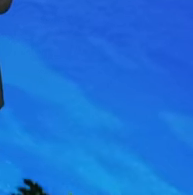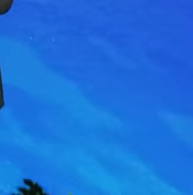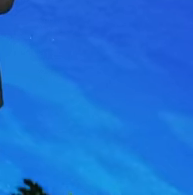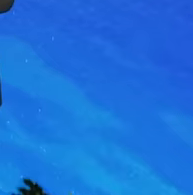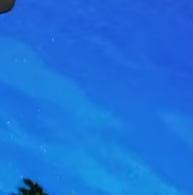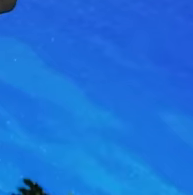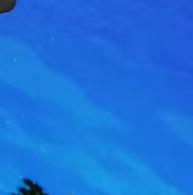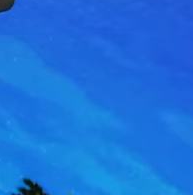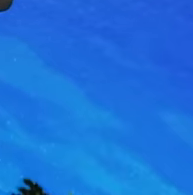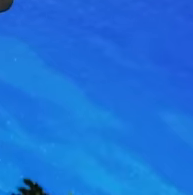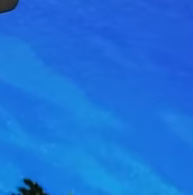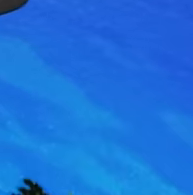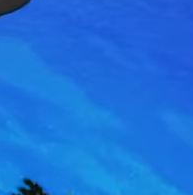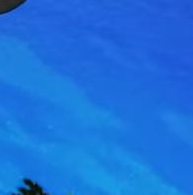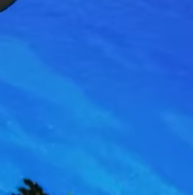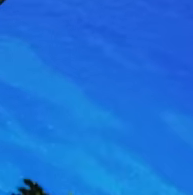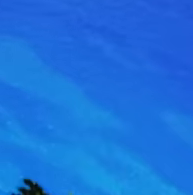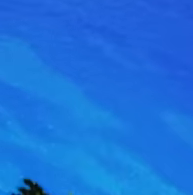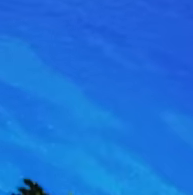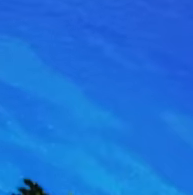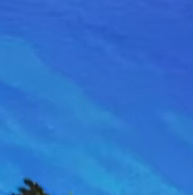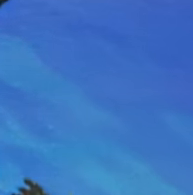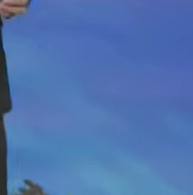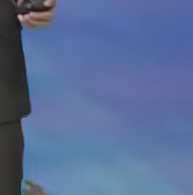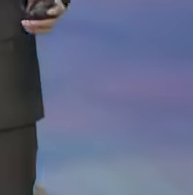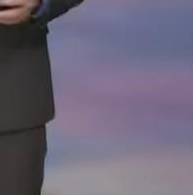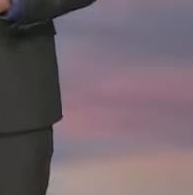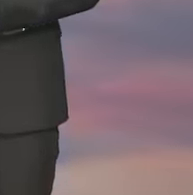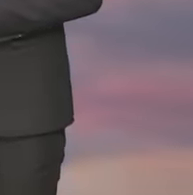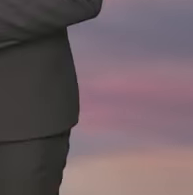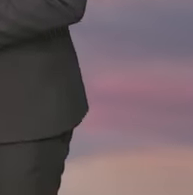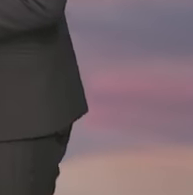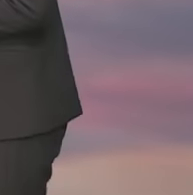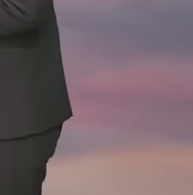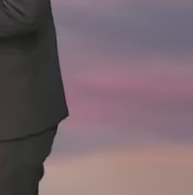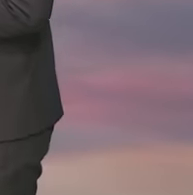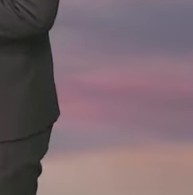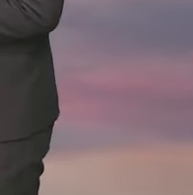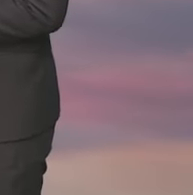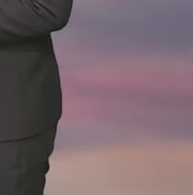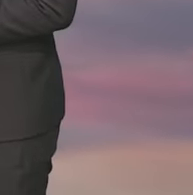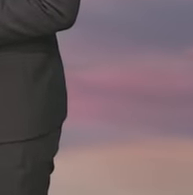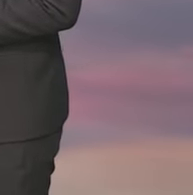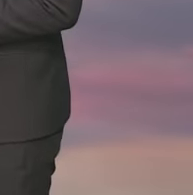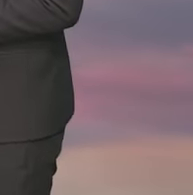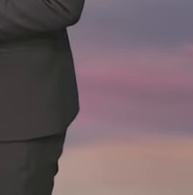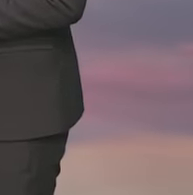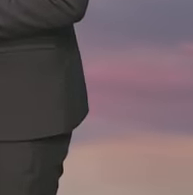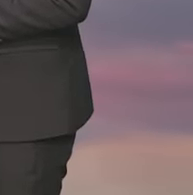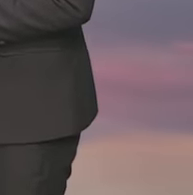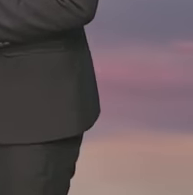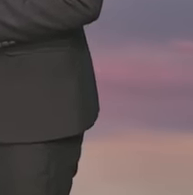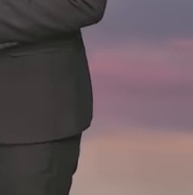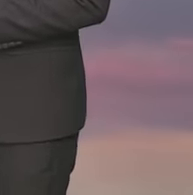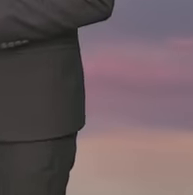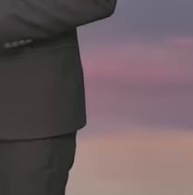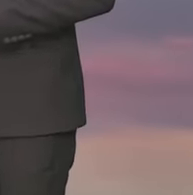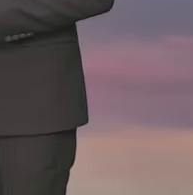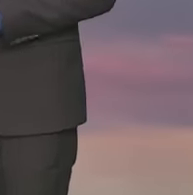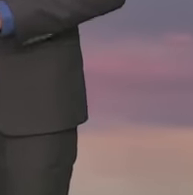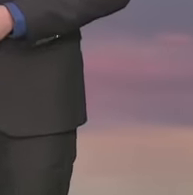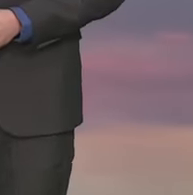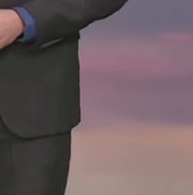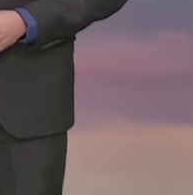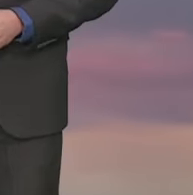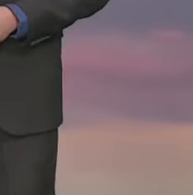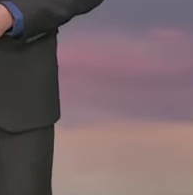Garden, Quezon City, kaninang alas 5 ng umaga. At marami pa pong lugar sa Luzon ang nakaranas ng malamig na panahon ngayong Webes